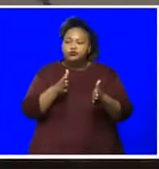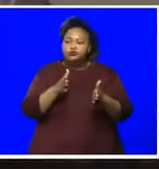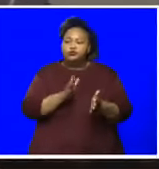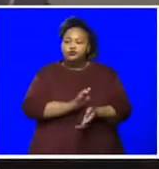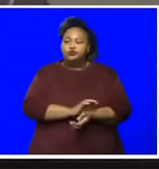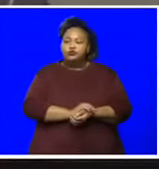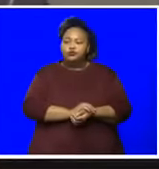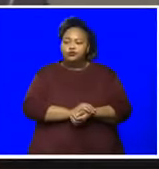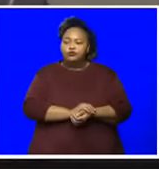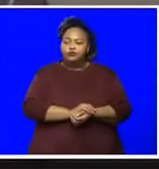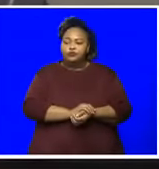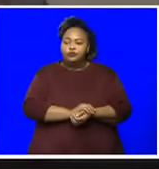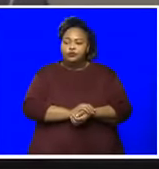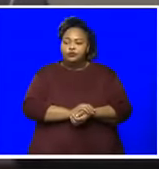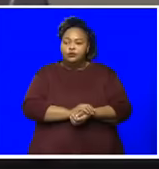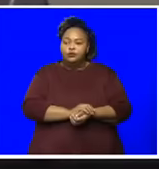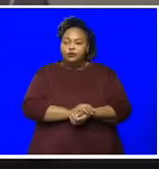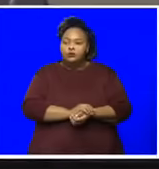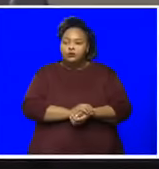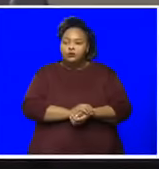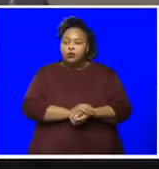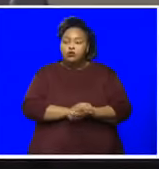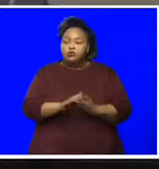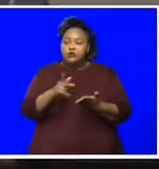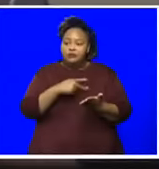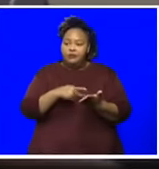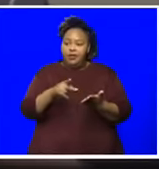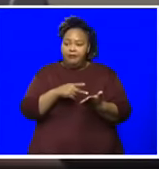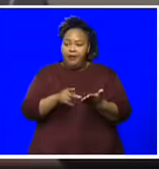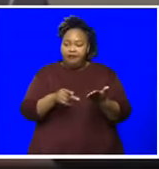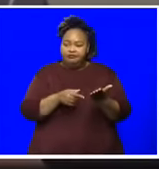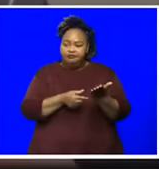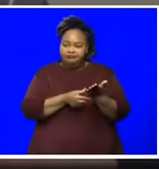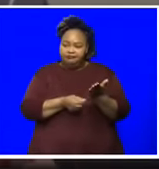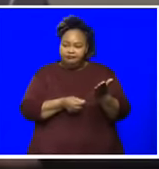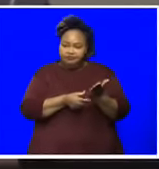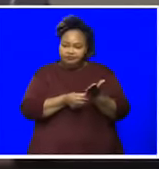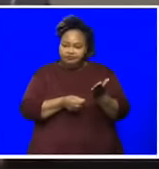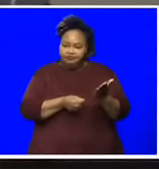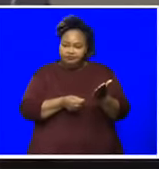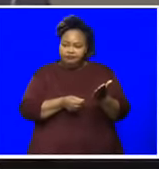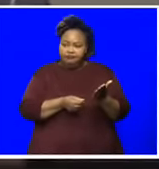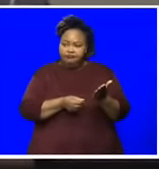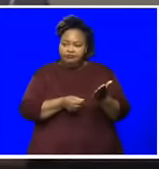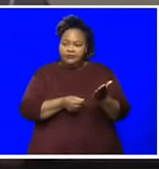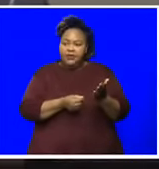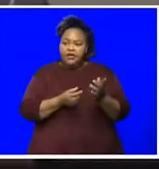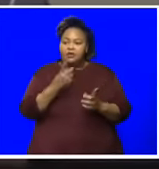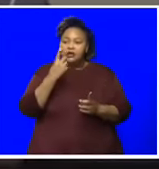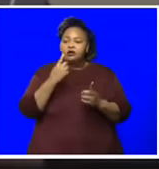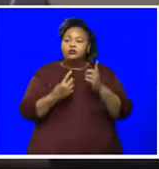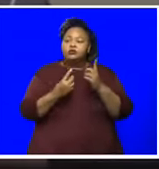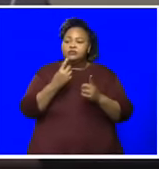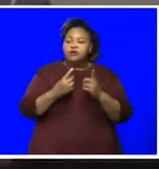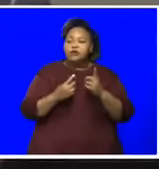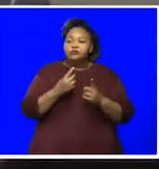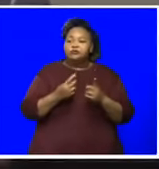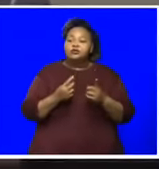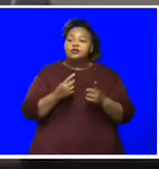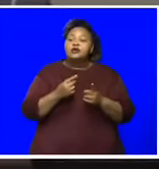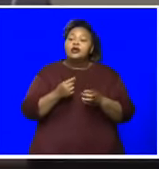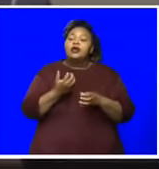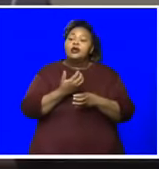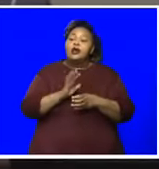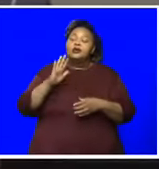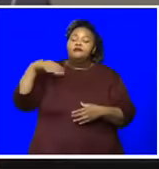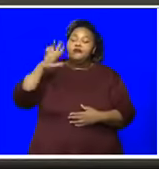levy ngcono ukuthi hayi angimane ngende la eceleni kwelithaka lamaswati lata ufuna kuya atawuya ke jananga anginandzaba noma mancane